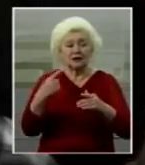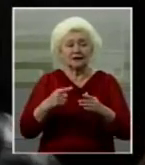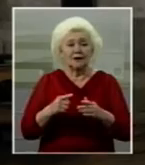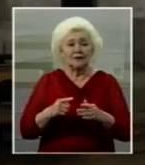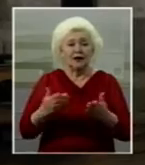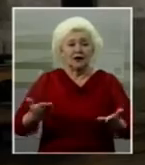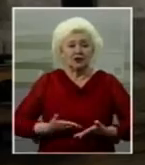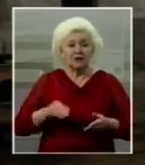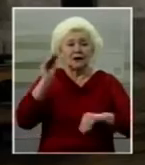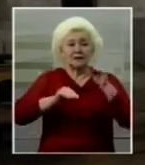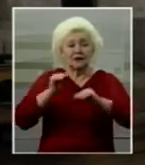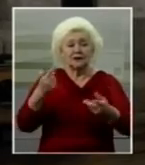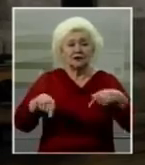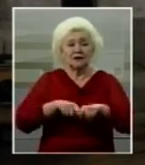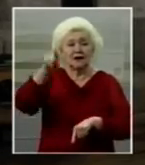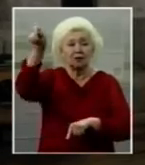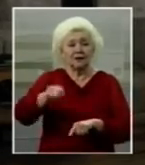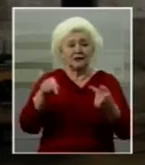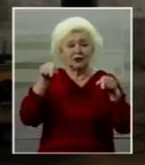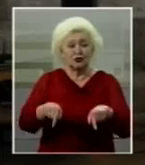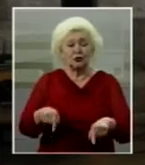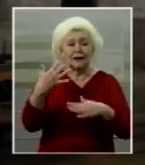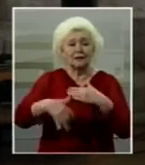Життя склалося так, що приїхав сюди на Херсонщину, і вже восени